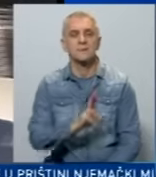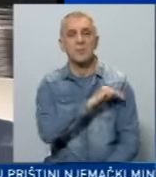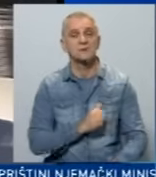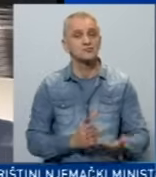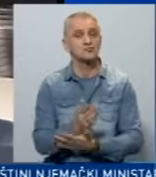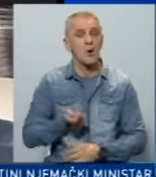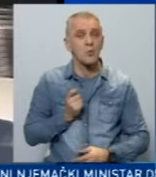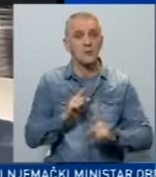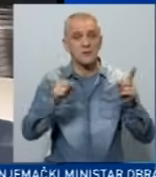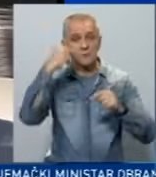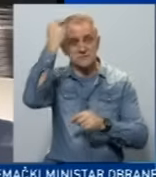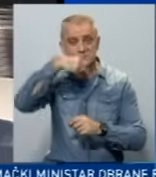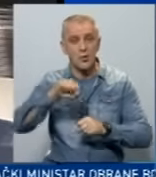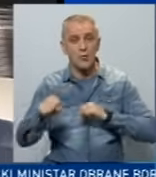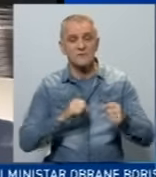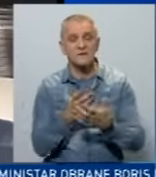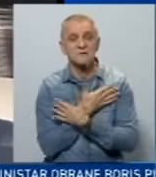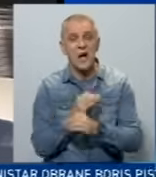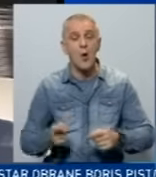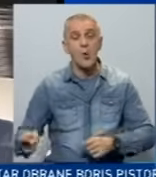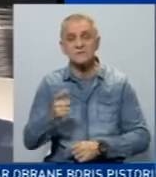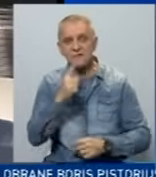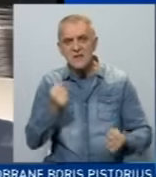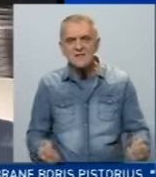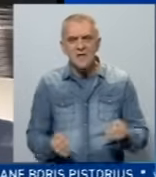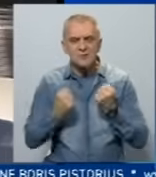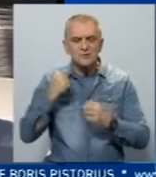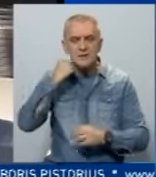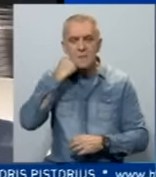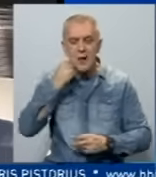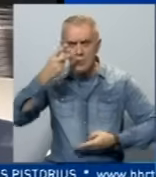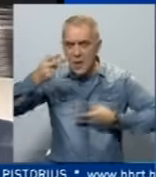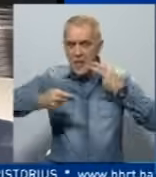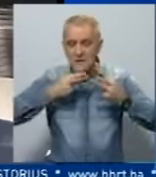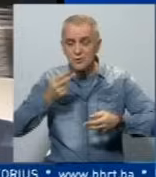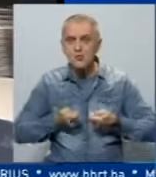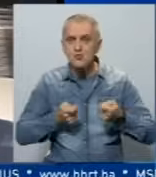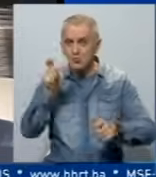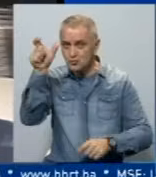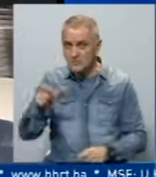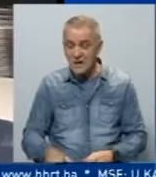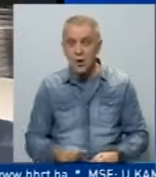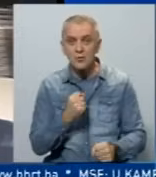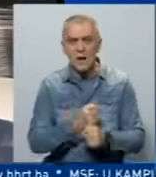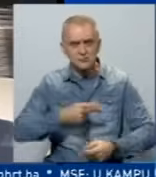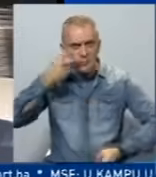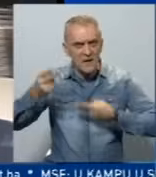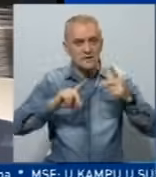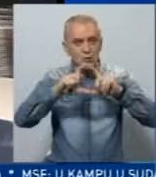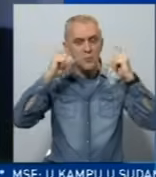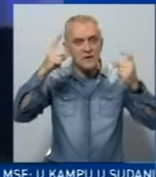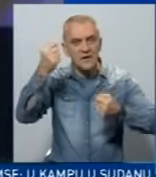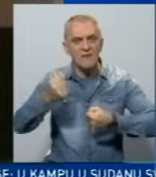Policijski službenici MUP-a Republike Srpske uprave za organizovani i teški kriminal pod nadzorom postupajućeg tužioca izvršili su